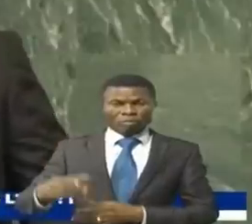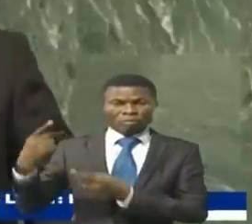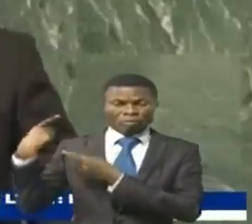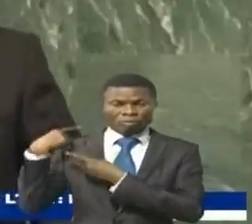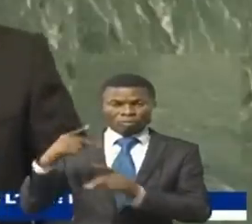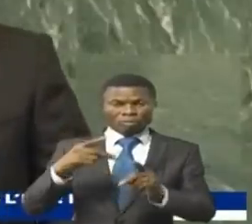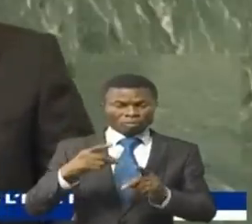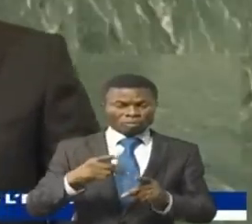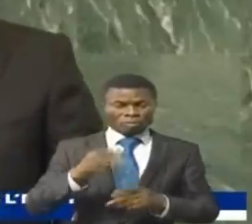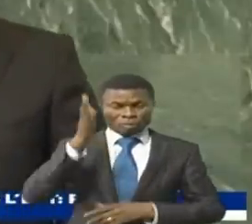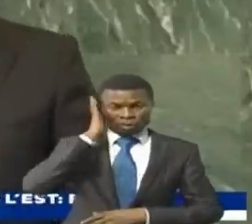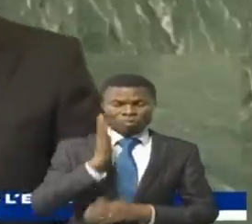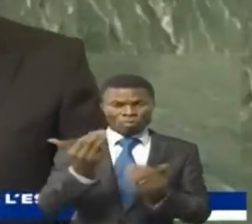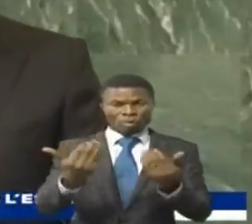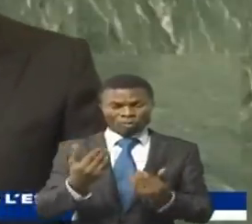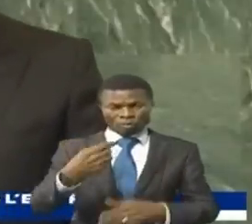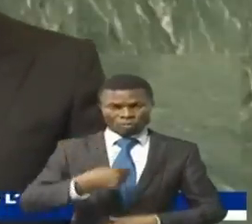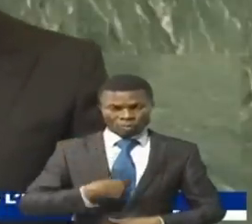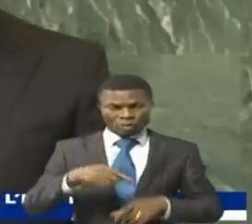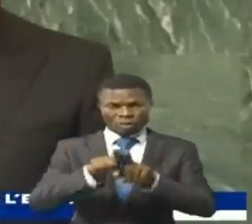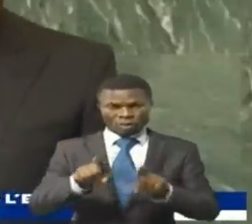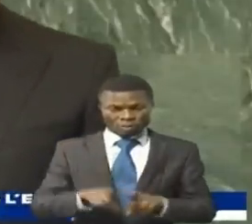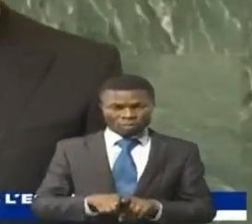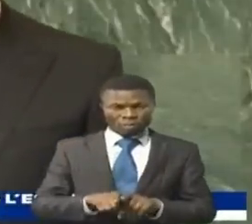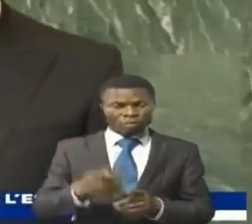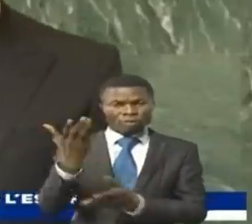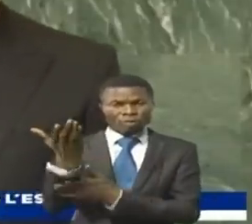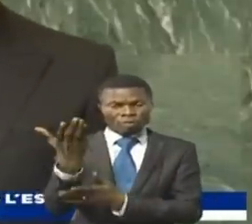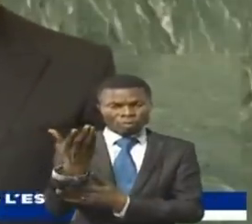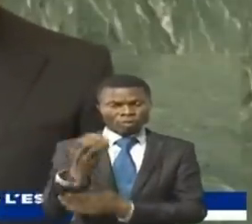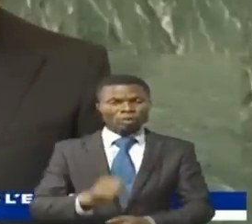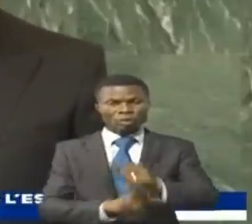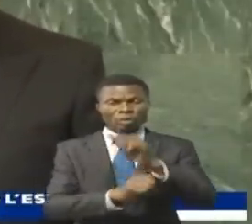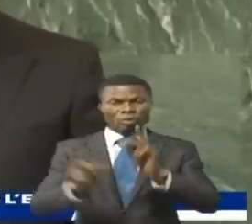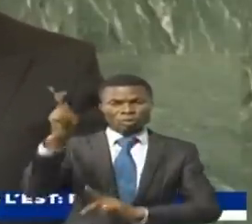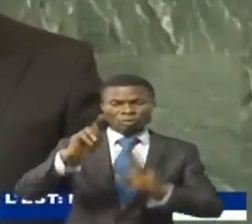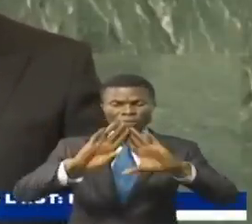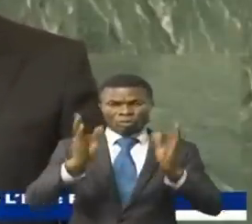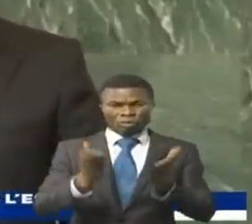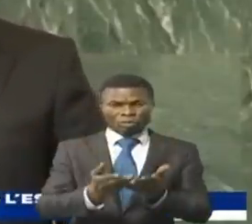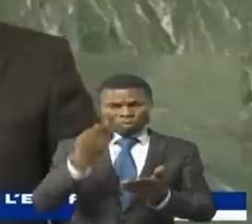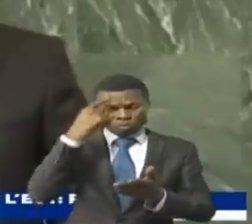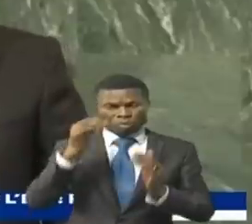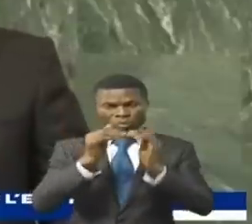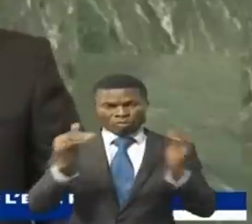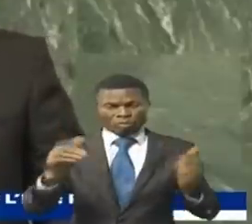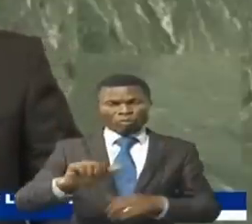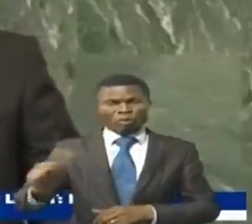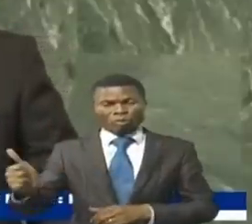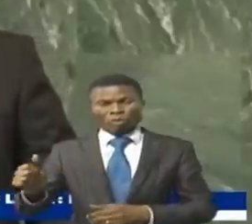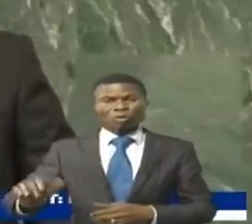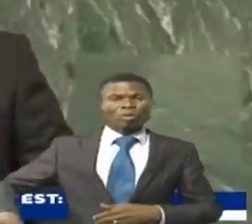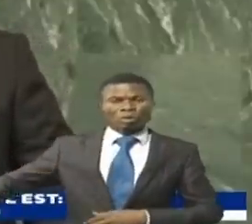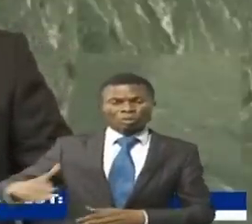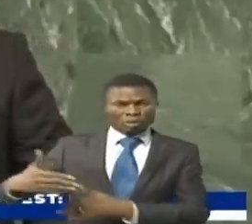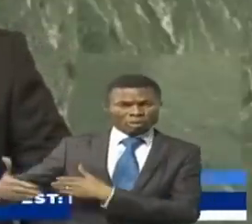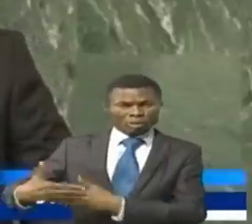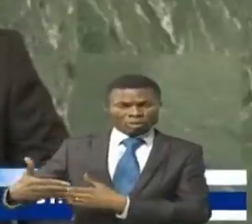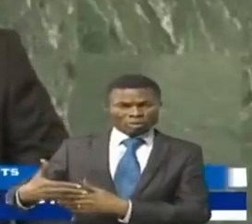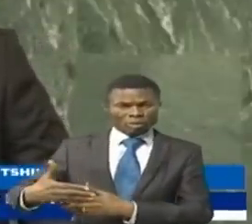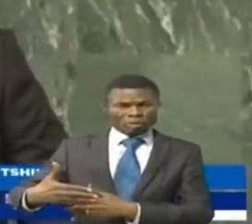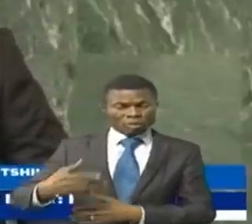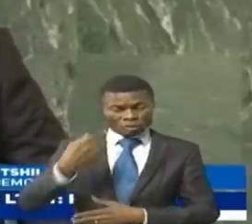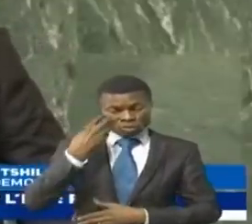bonne volonté, et de la main tendue du peuple congolais pour la paix, certains de nos voisins n'ont trouvé